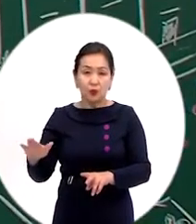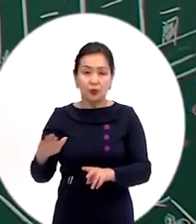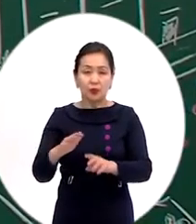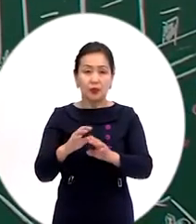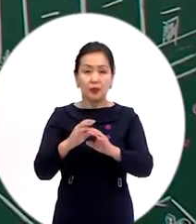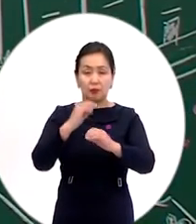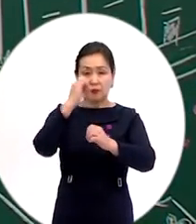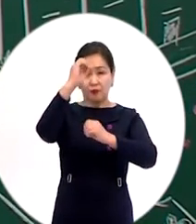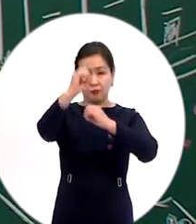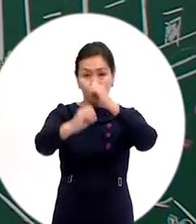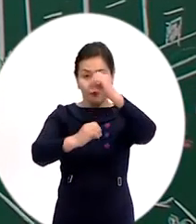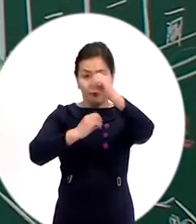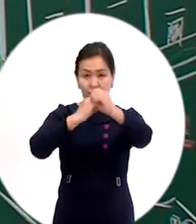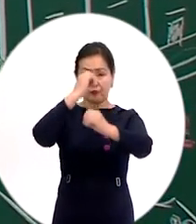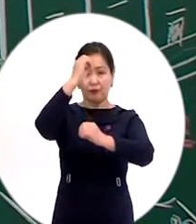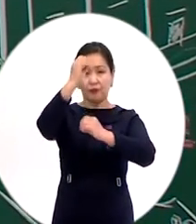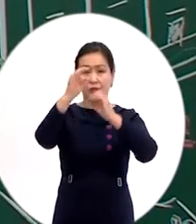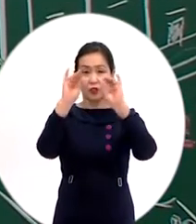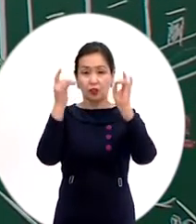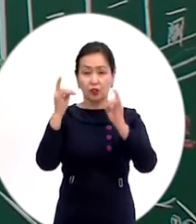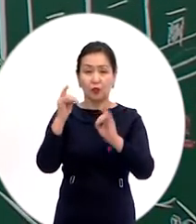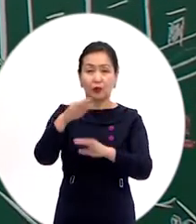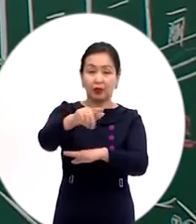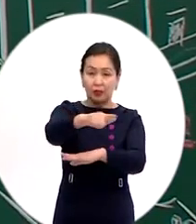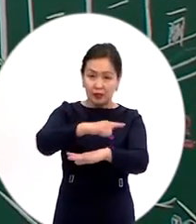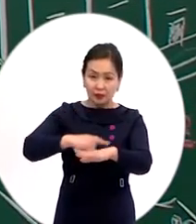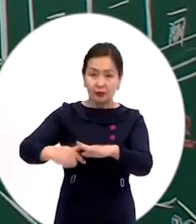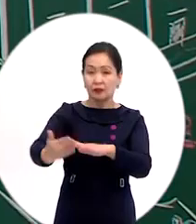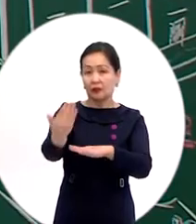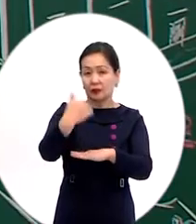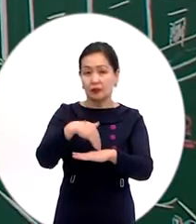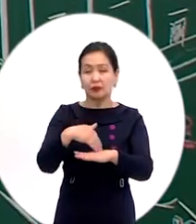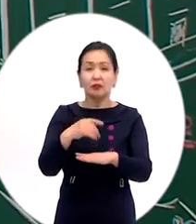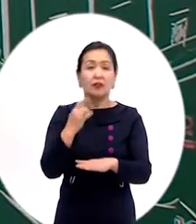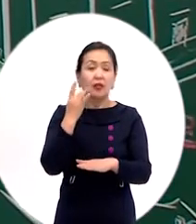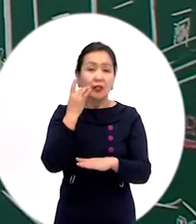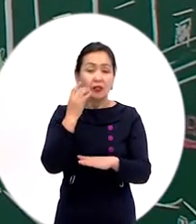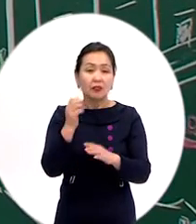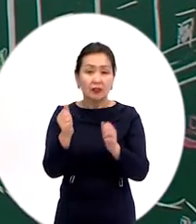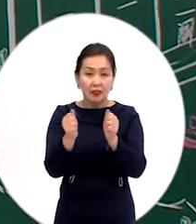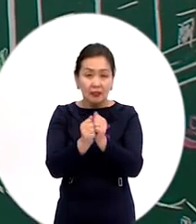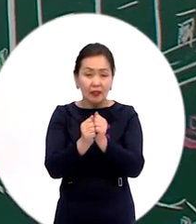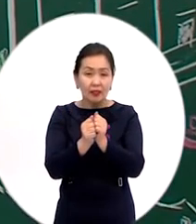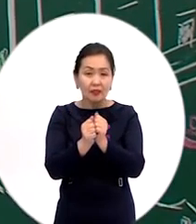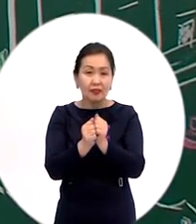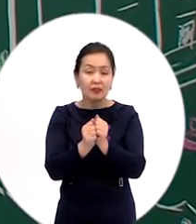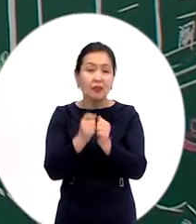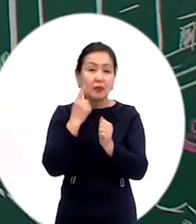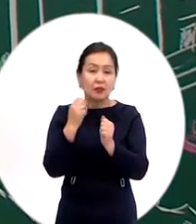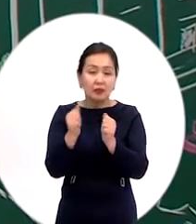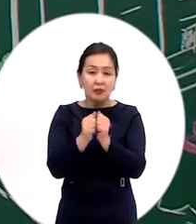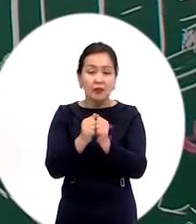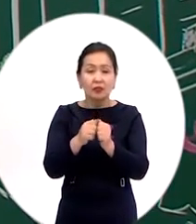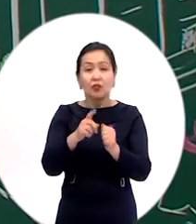хүүхдийн парк дээр ирлээ. Хүүхдийн парк дээр ирээд Кристоф найз, Эльса хоёр маш